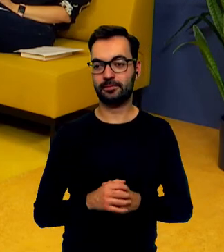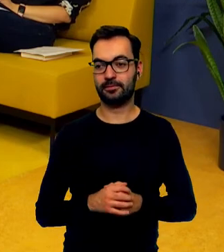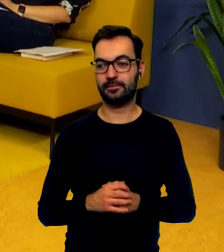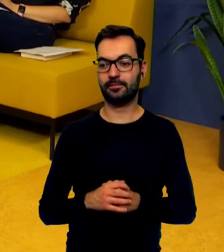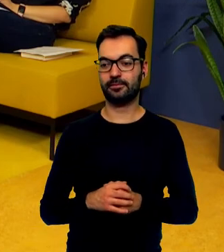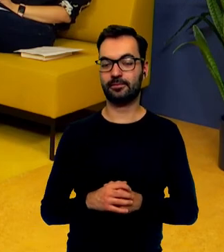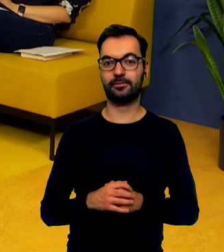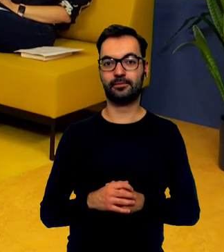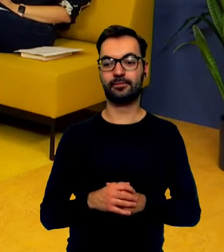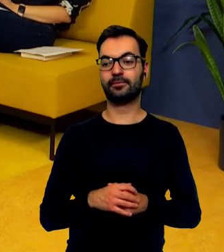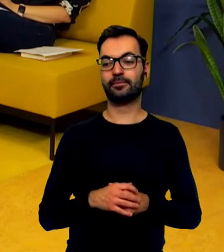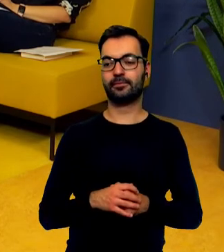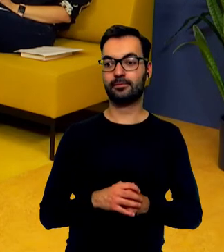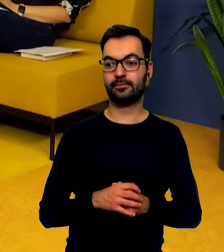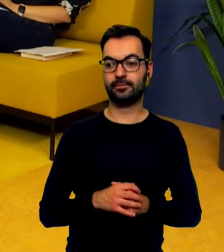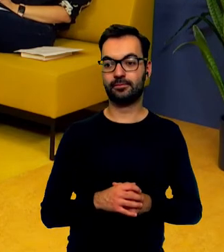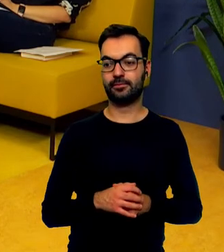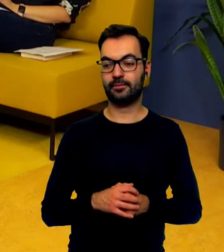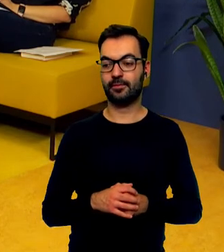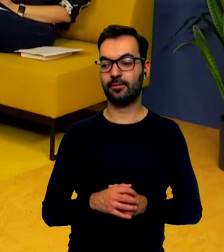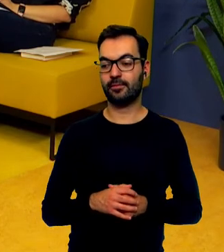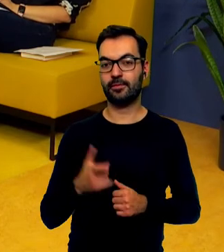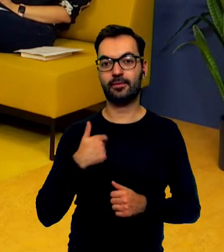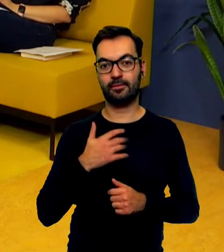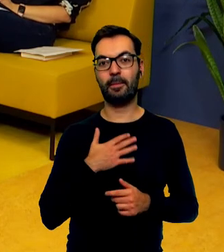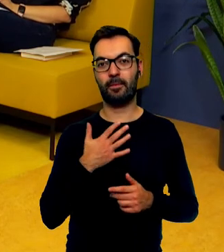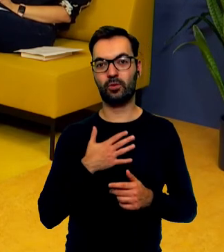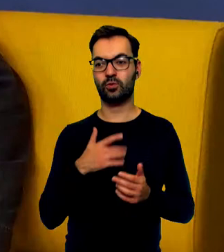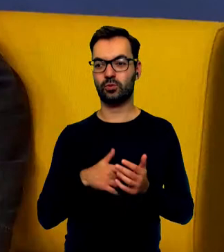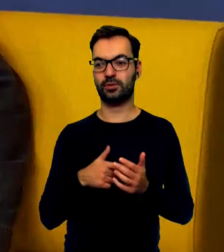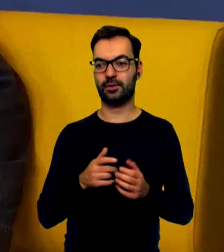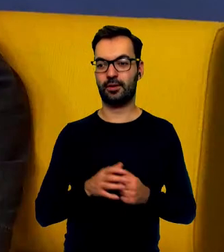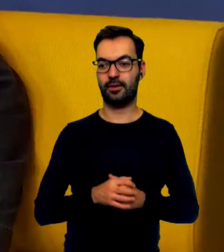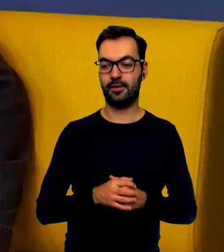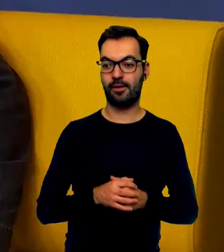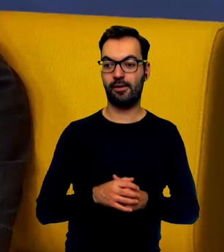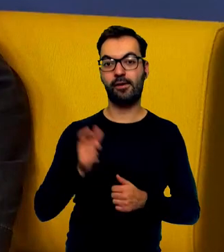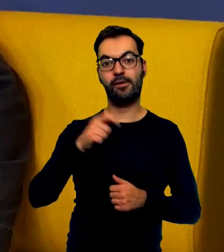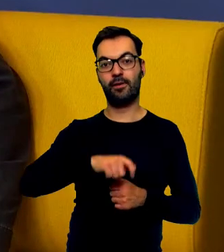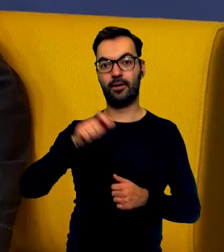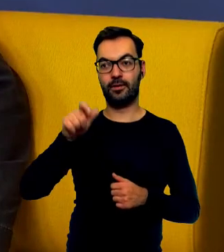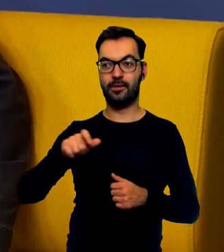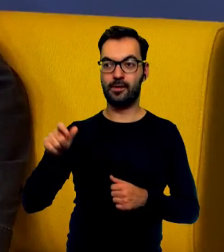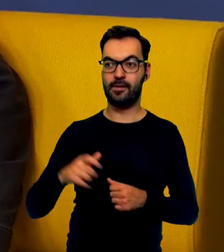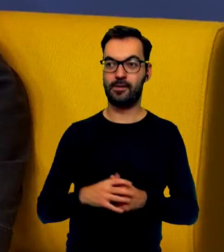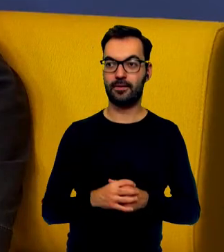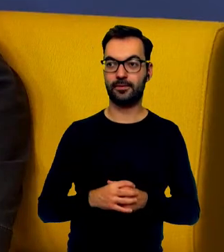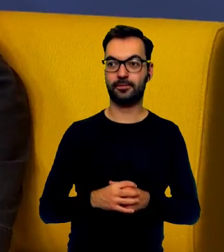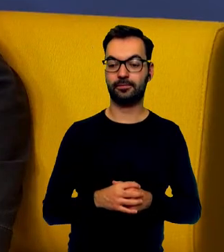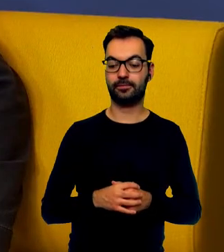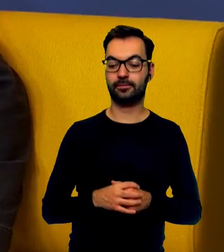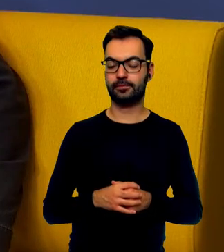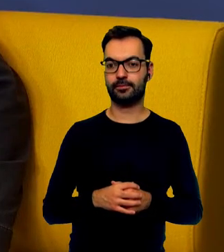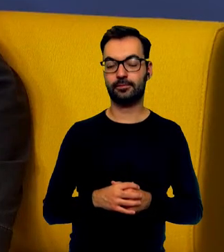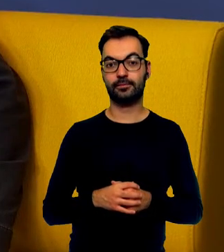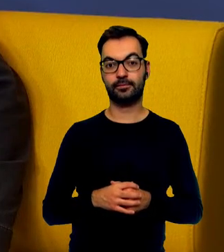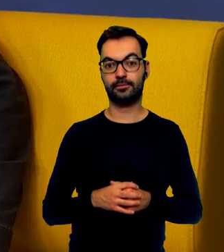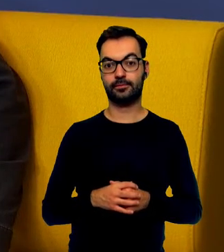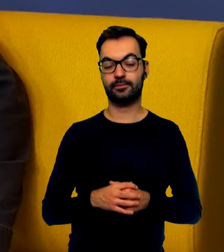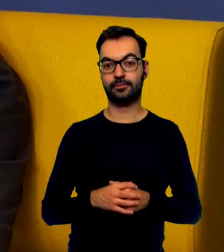rzeczywiście no mam takie poczucie, że z tymi osobami, które